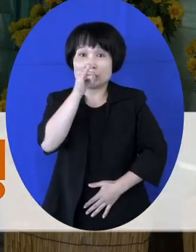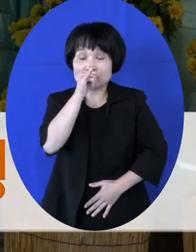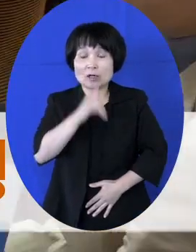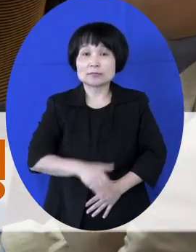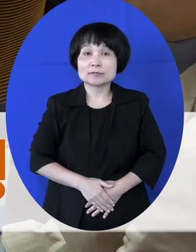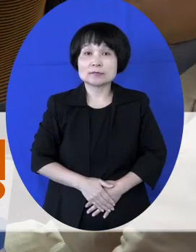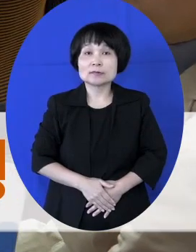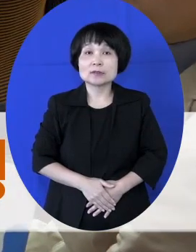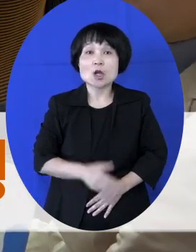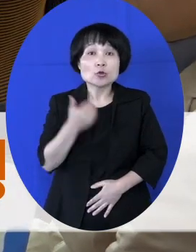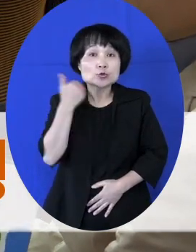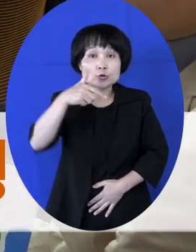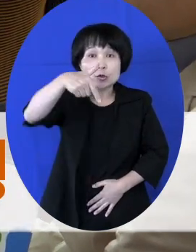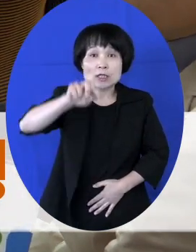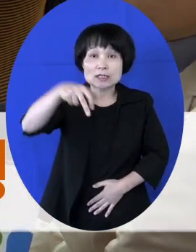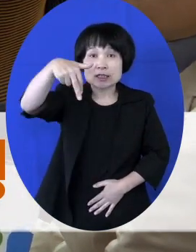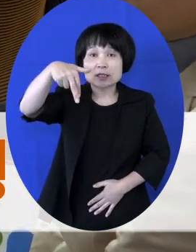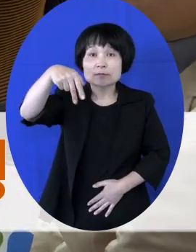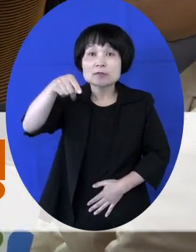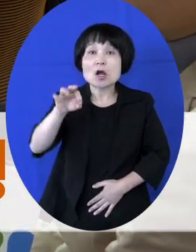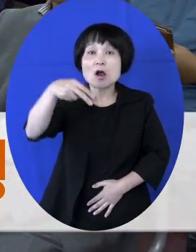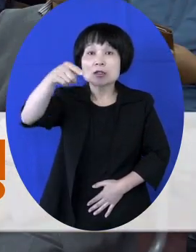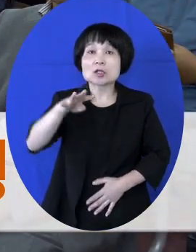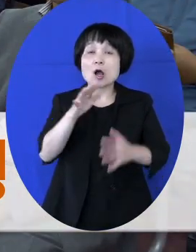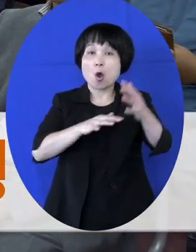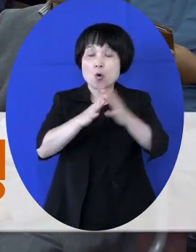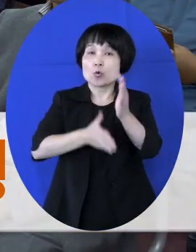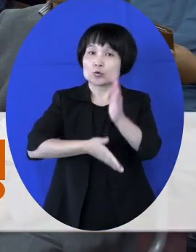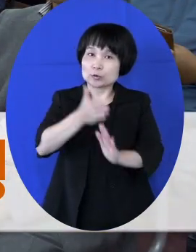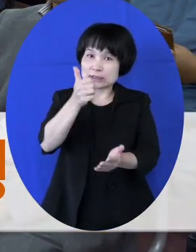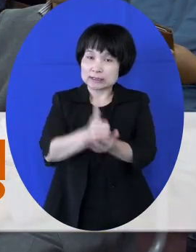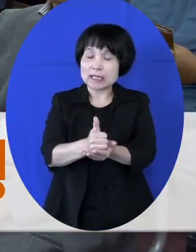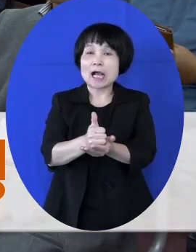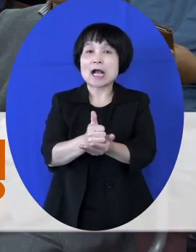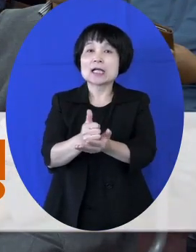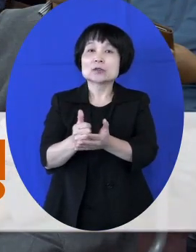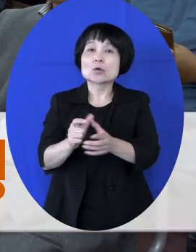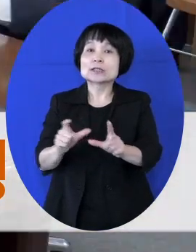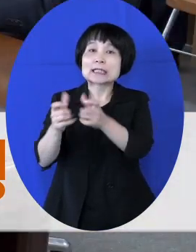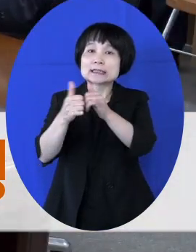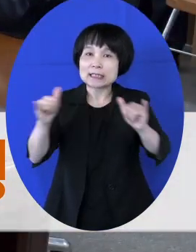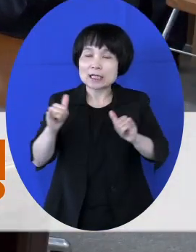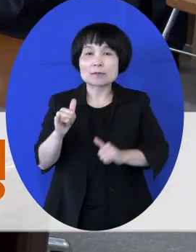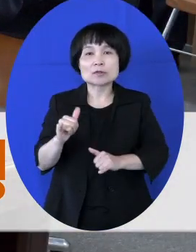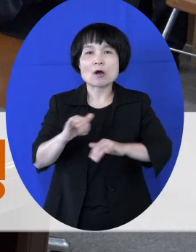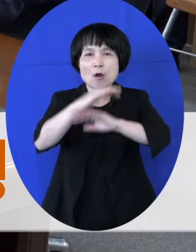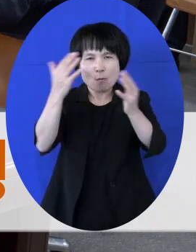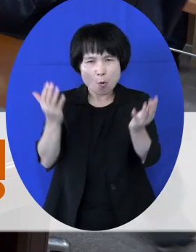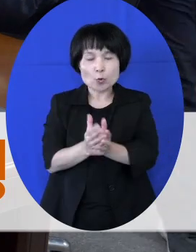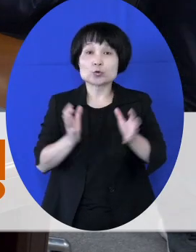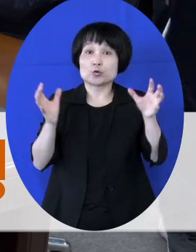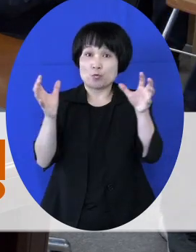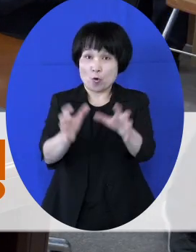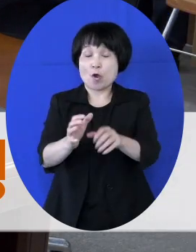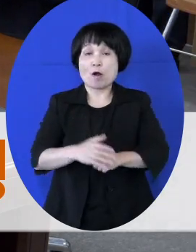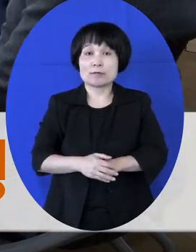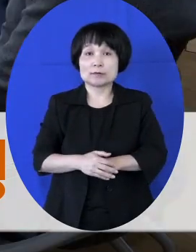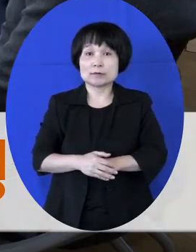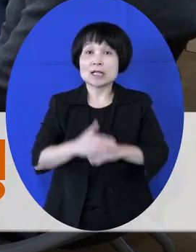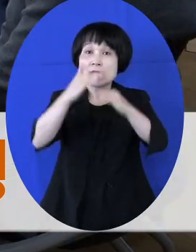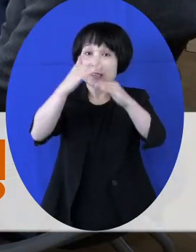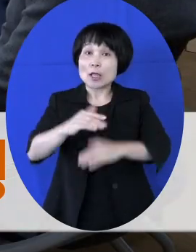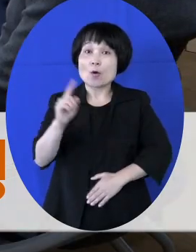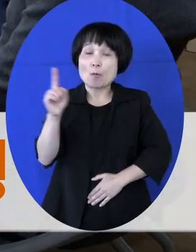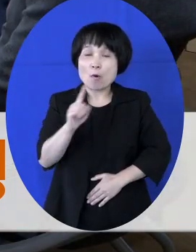김정섭 공주시장과 주요 기관장, 관계자 시민 등이 참석한 가운데 진행되는데요. 주요 기관장들과 함께한